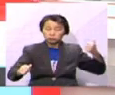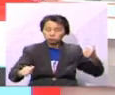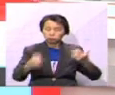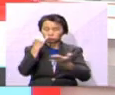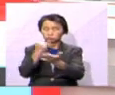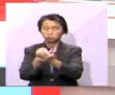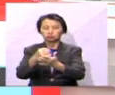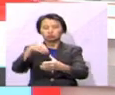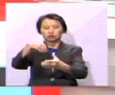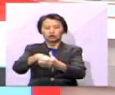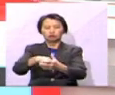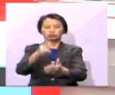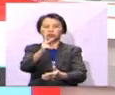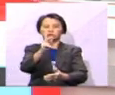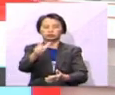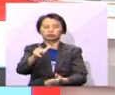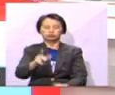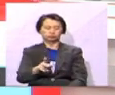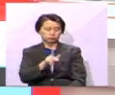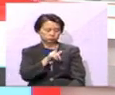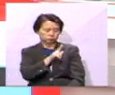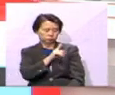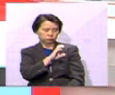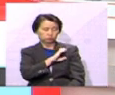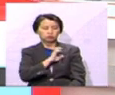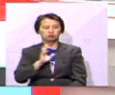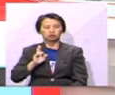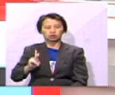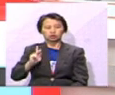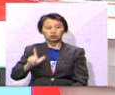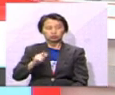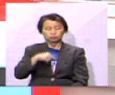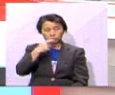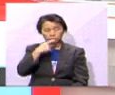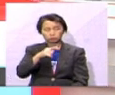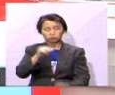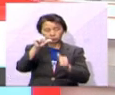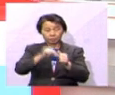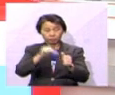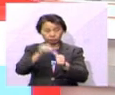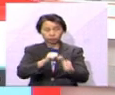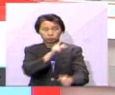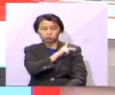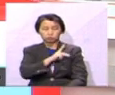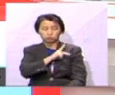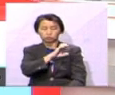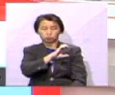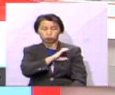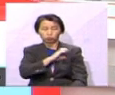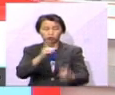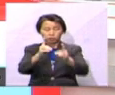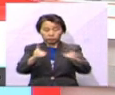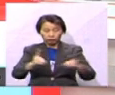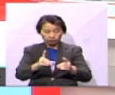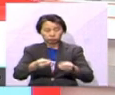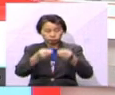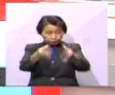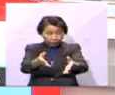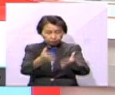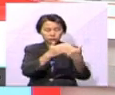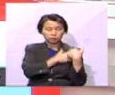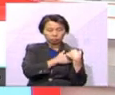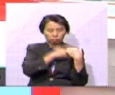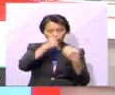di ibu negara. Ketua Polis Kuala Lumpur, Datuk Seri Mazlan Lazim berkata setiap ketua polis daerah dipertanggungjawabkan